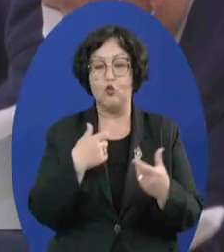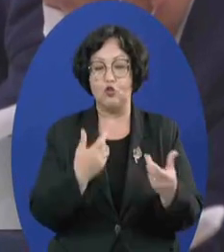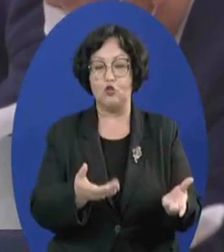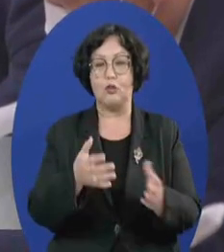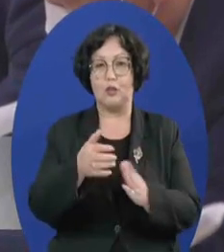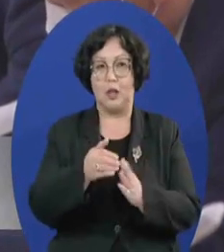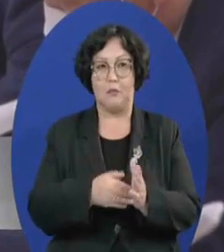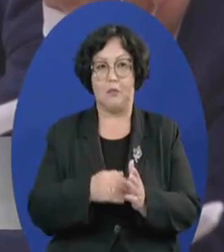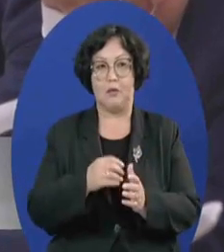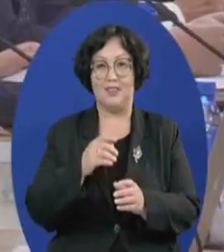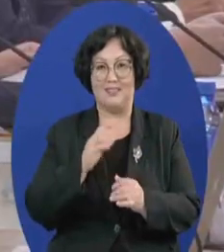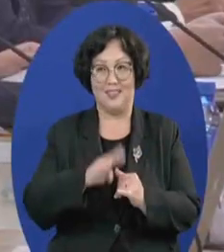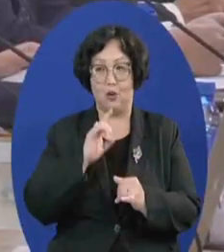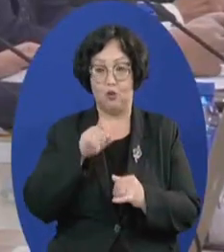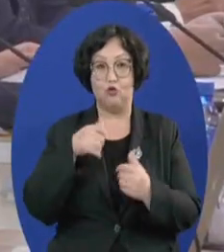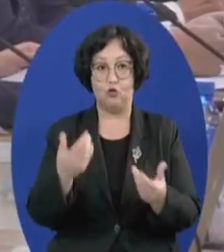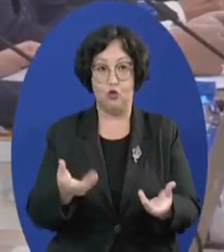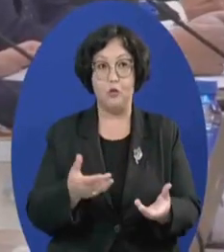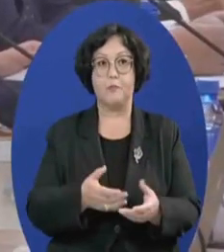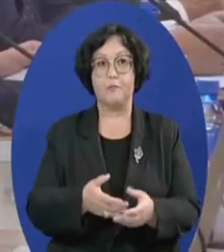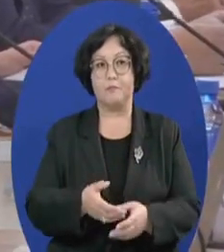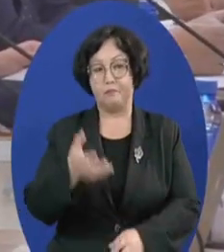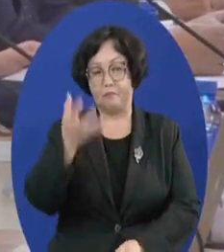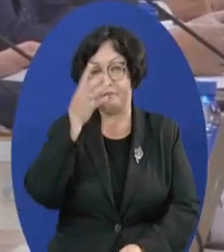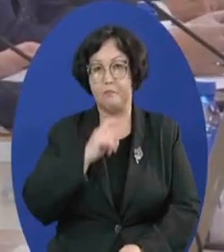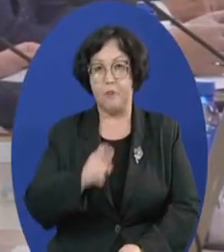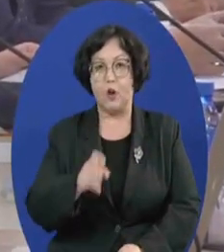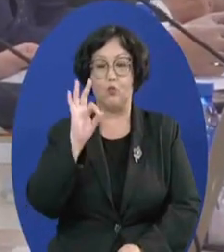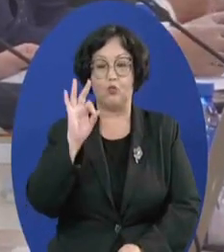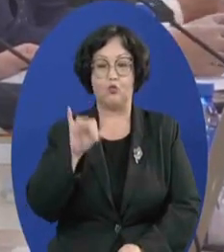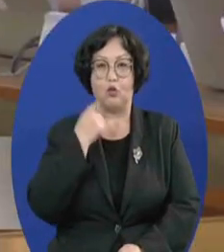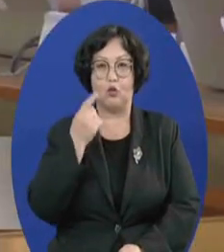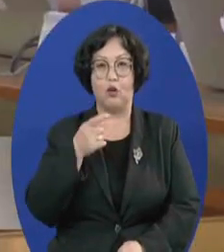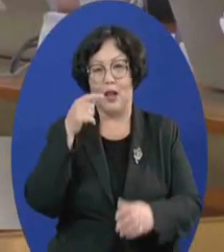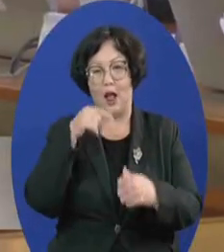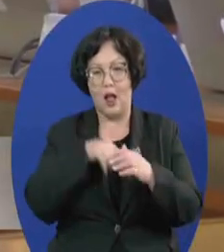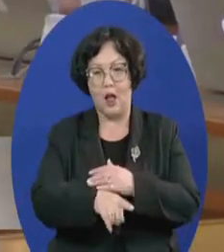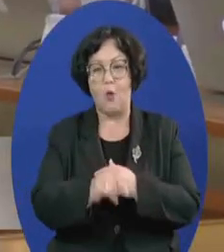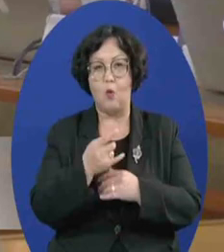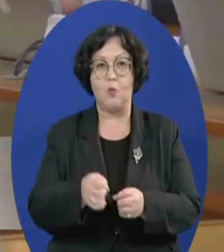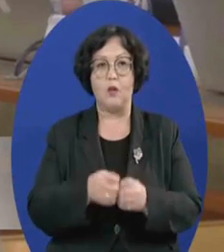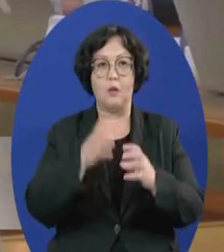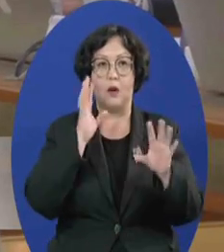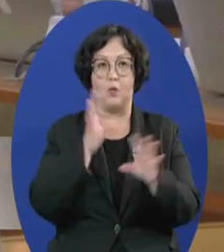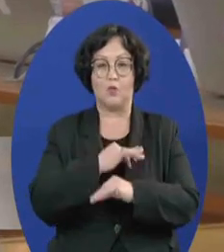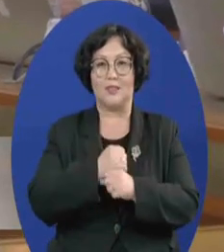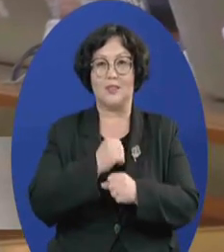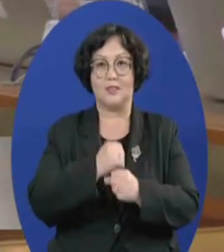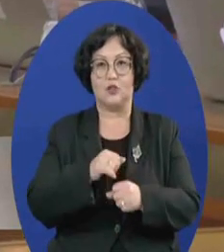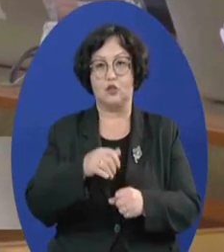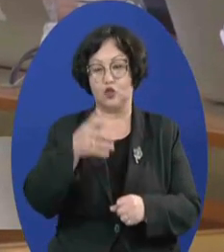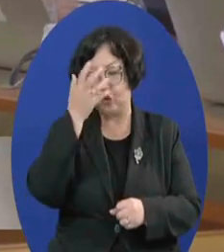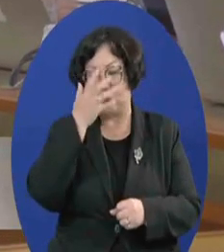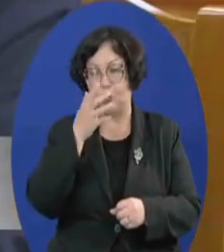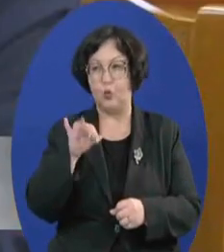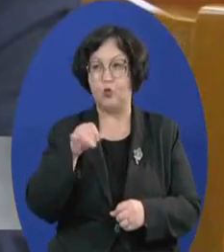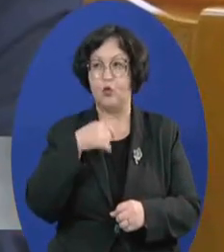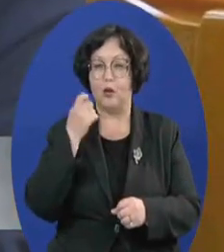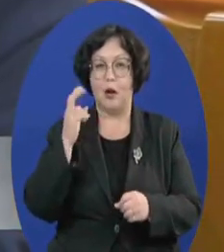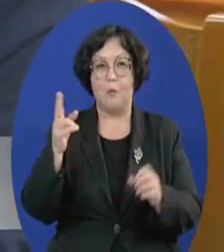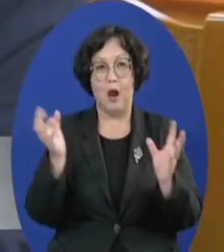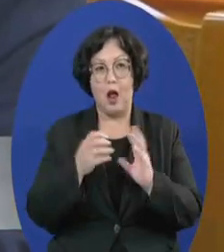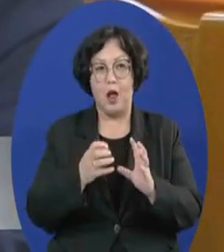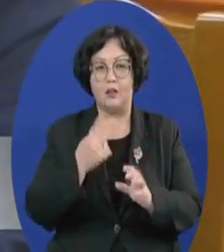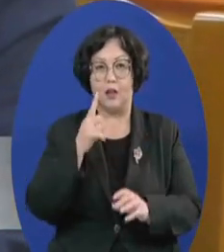тайлбарыг ажлын хэсгийн өгч байна. Харин оюут толгойн дал дурхаан бүтээн байгуулалтын зардал хоёр талын анх тохиролцсон хэмжээс